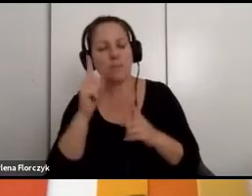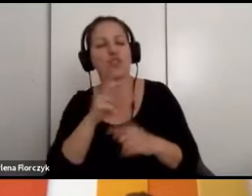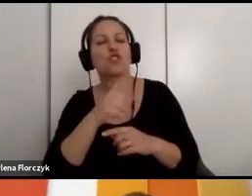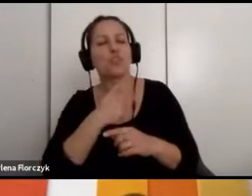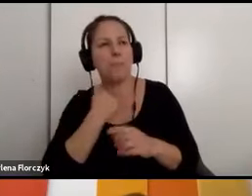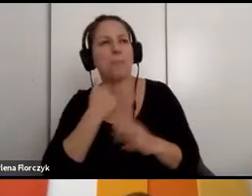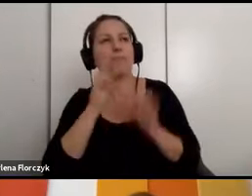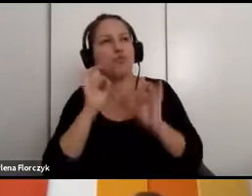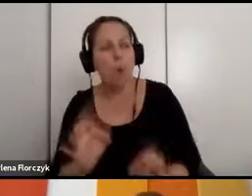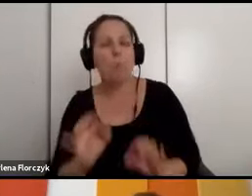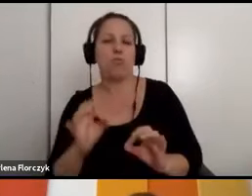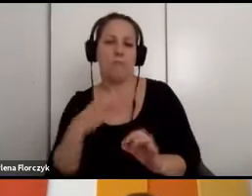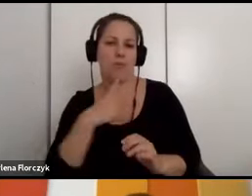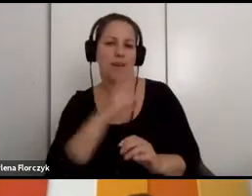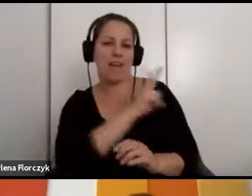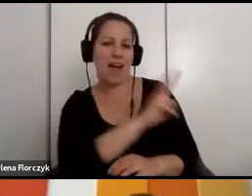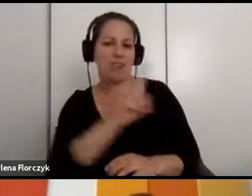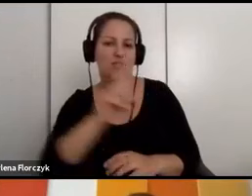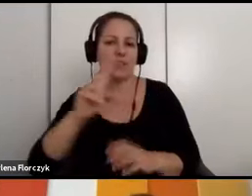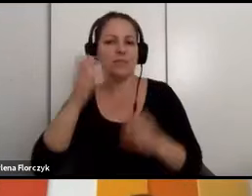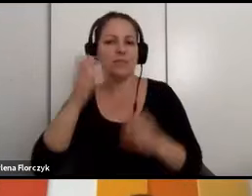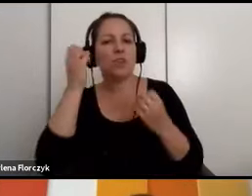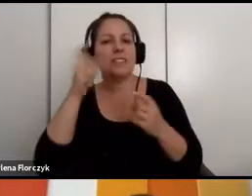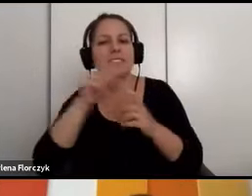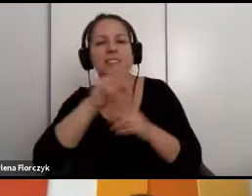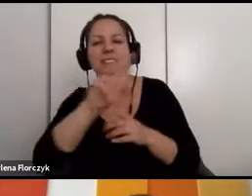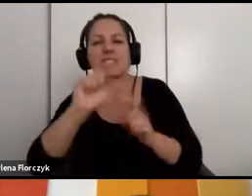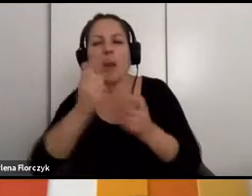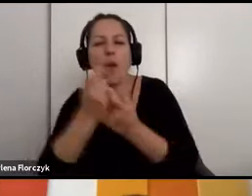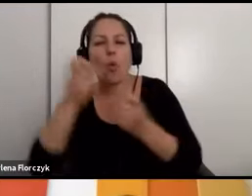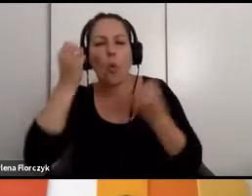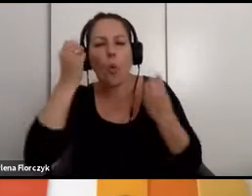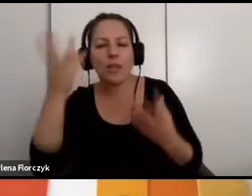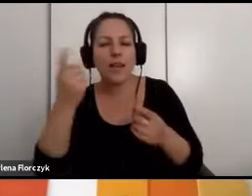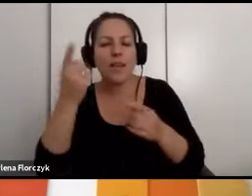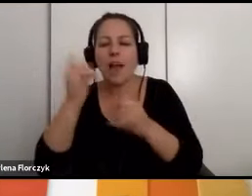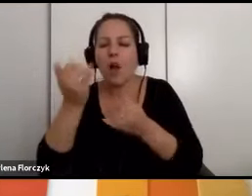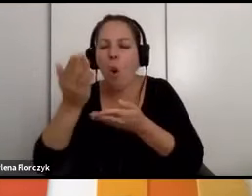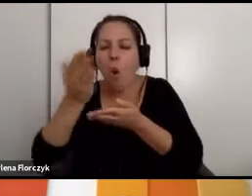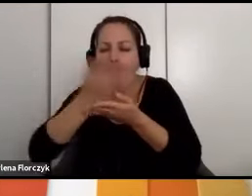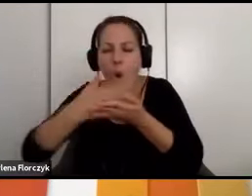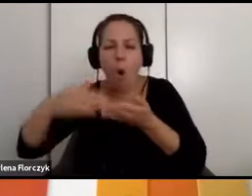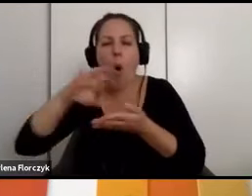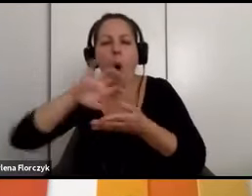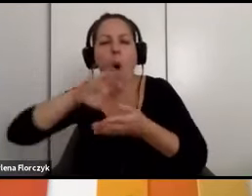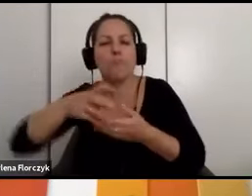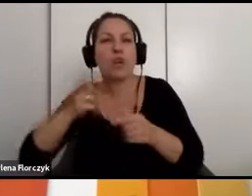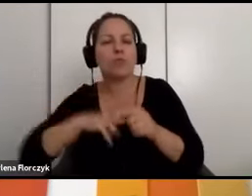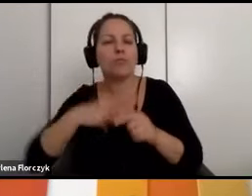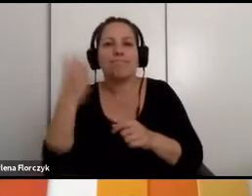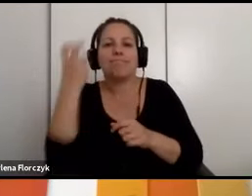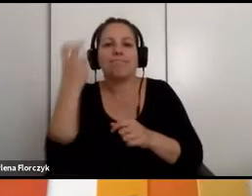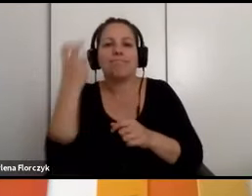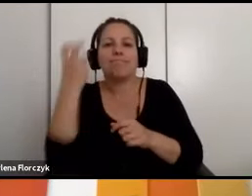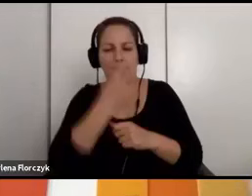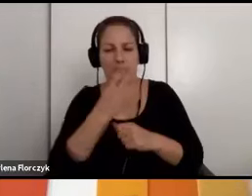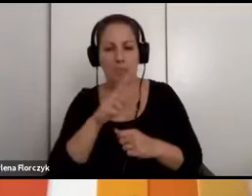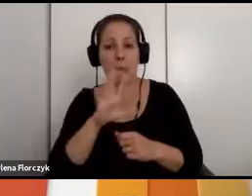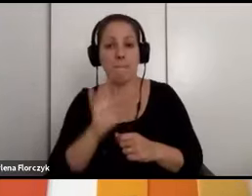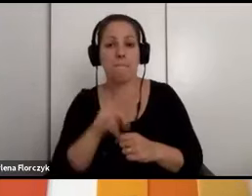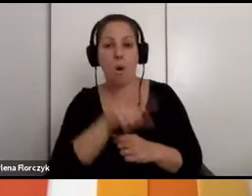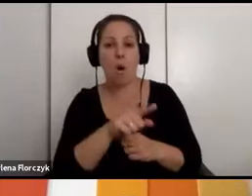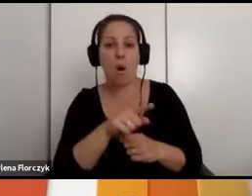każdy w całej kulturze znalazł dla siebie jakiś obszar, który go szczególnie interesuje, bo sztuki